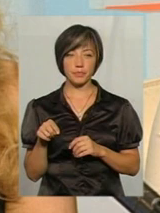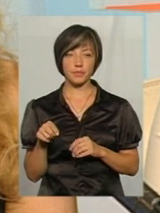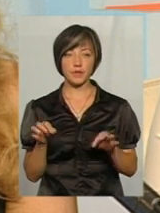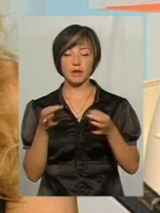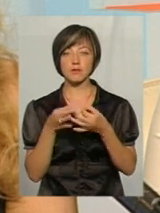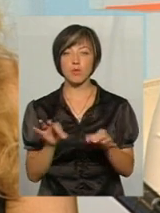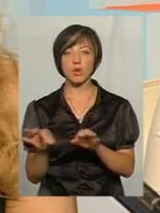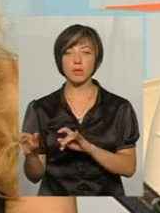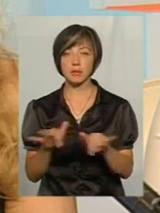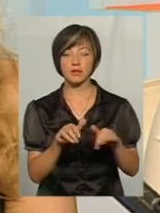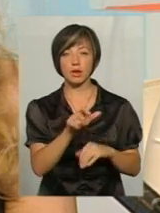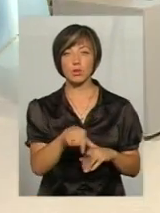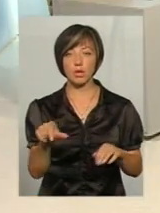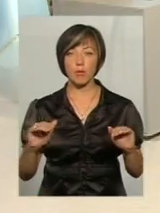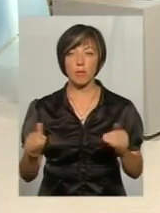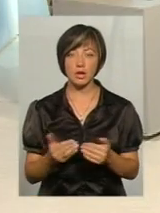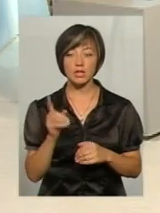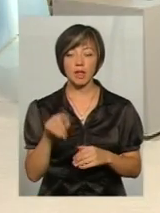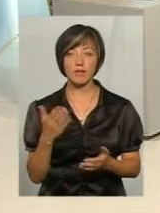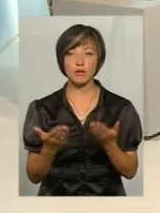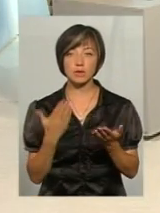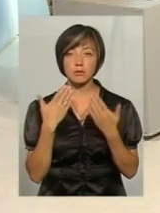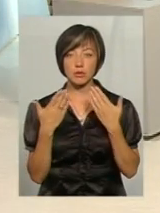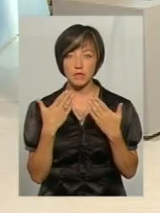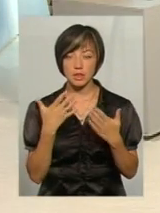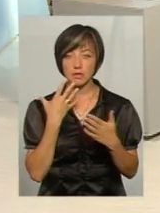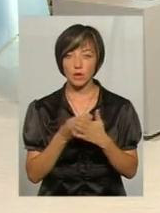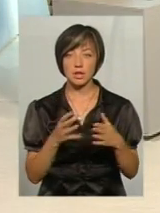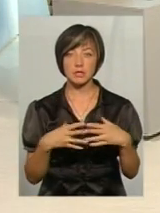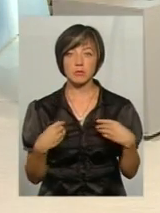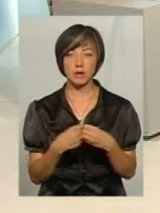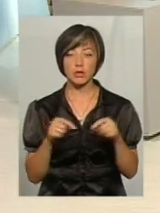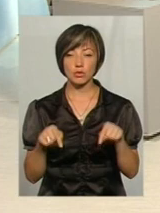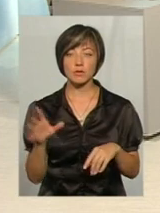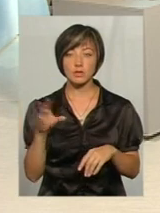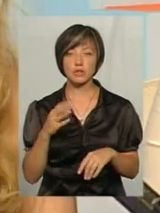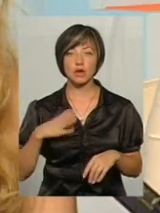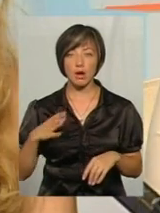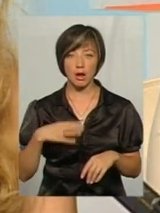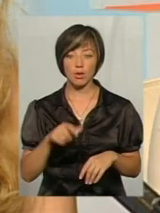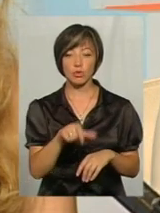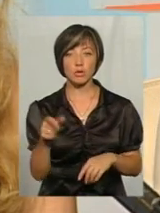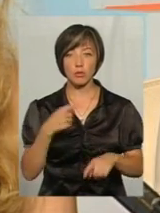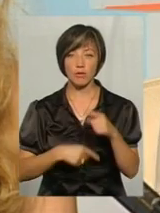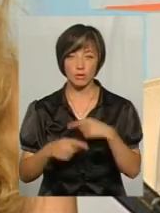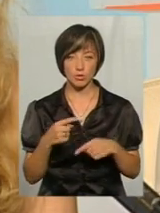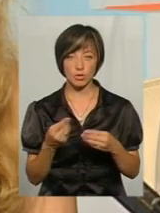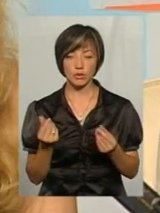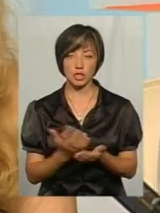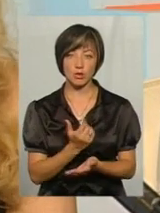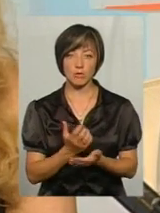свобода пересування в людей обмежена, навіть якщо вони можуть спілкуватися зі своєю сім'єю, тут всі чекають, щоб ті люди приїхали, заробили